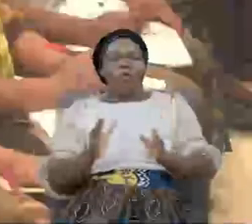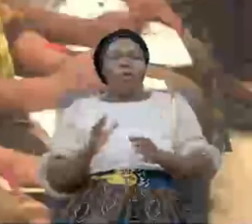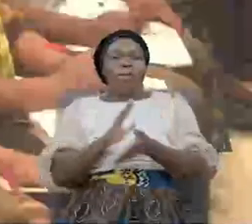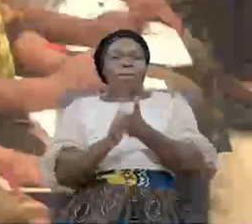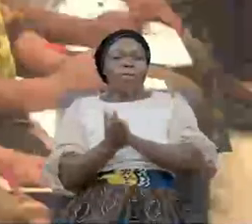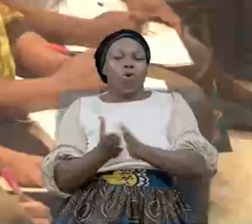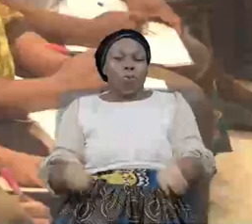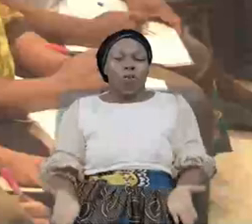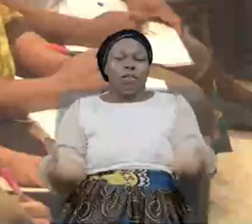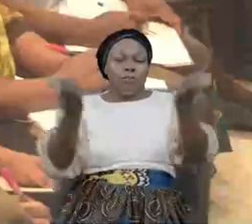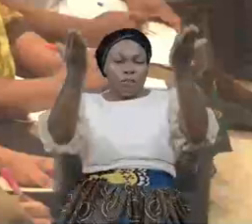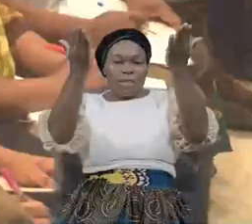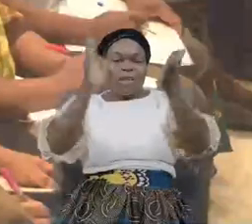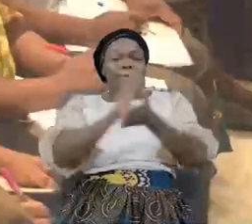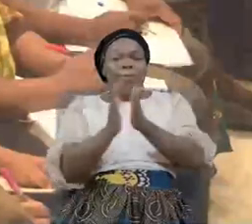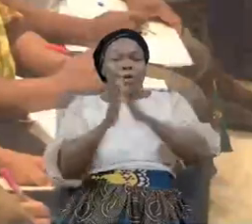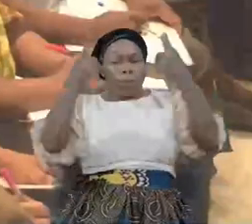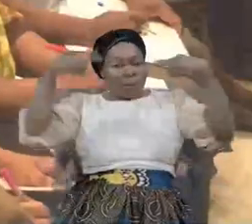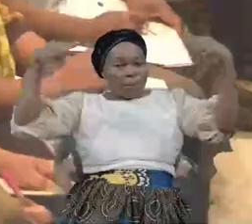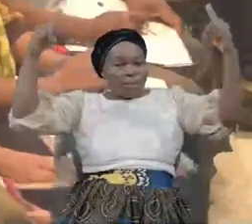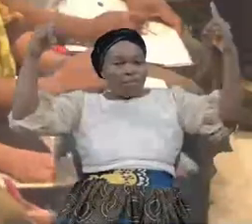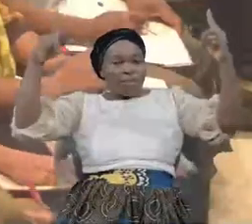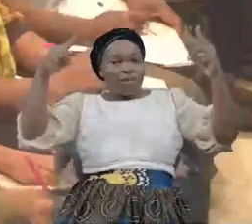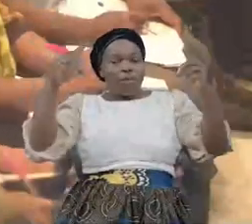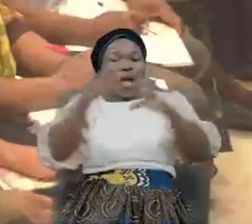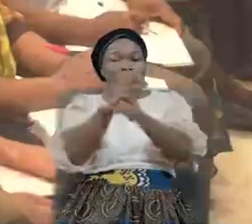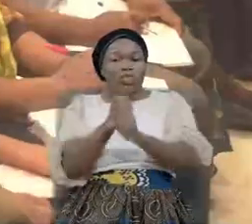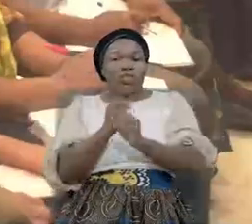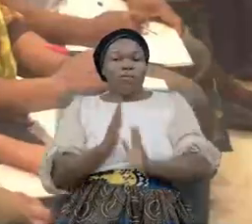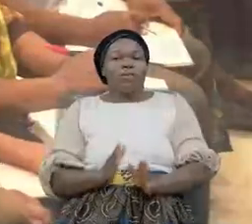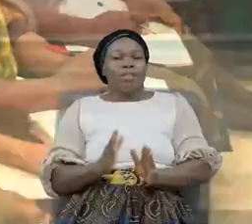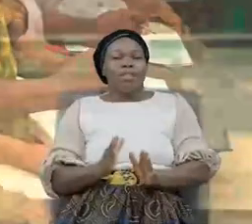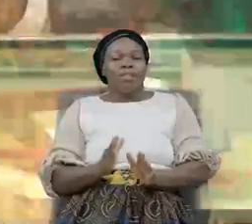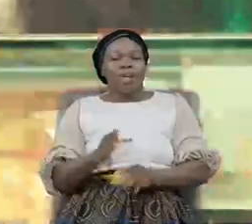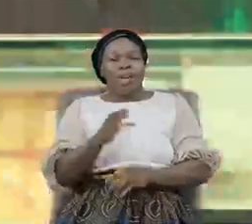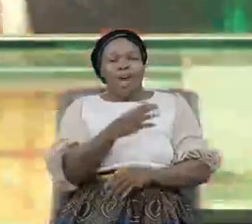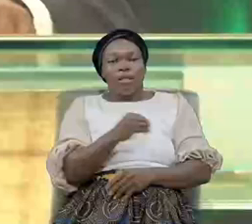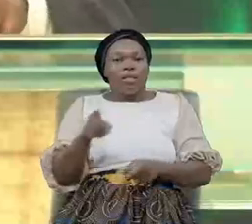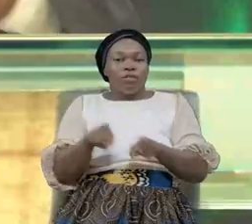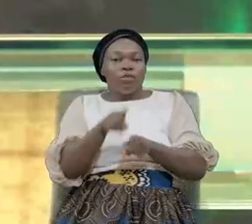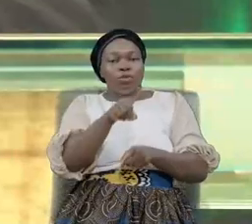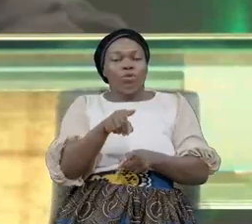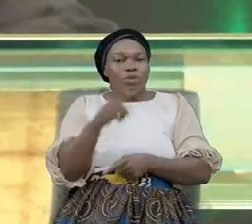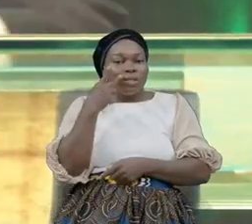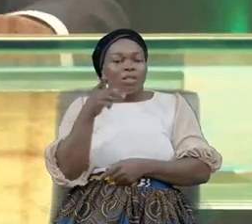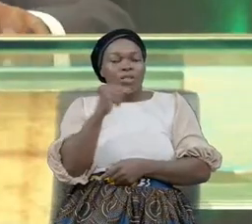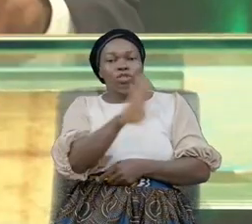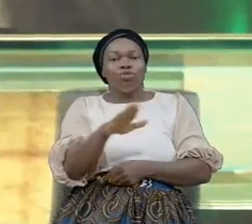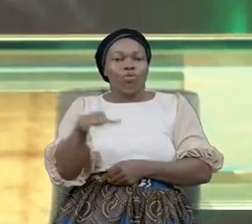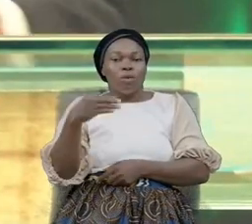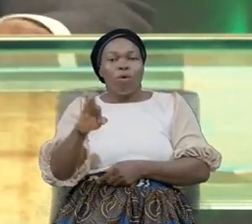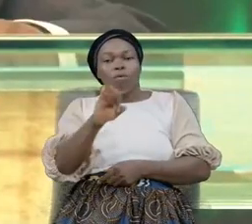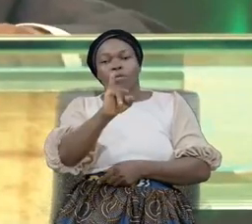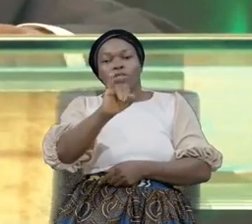devienne élevée, promue et devienne une personne réalisatrice dans la vie. Comme on voit les